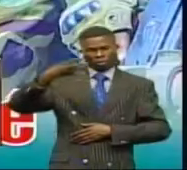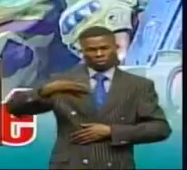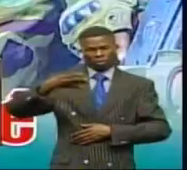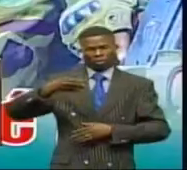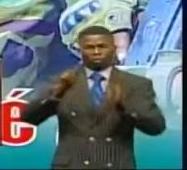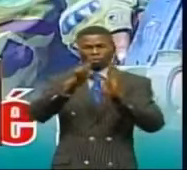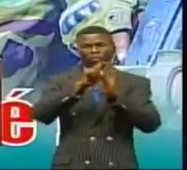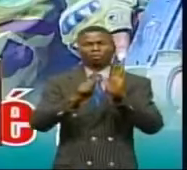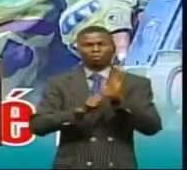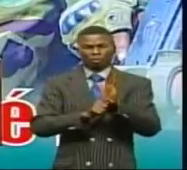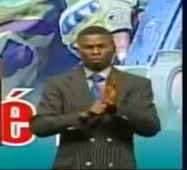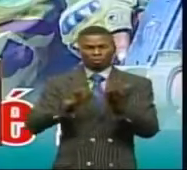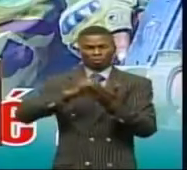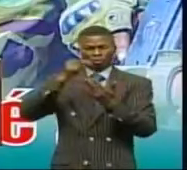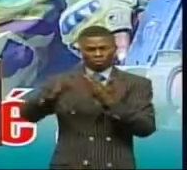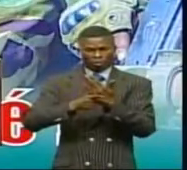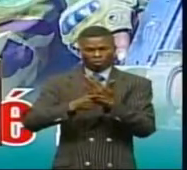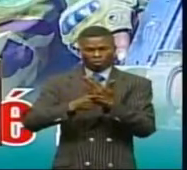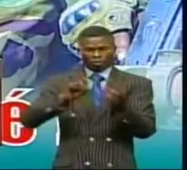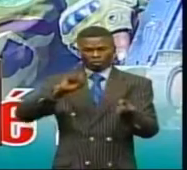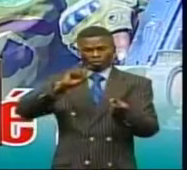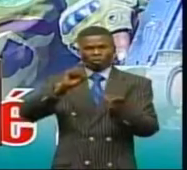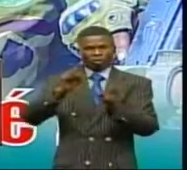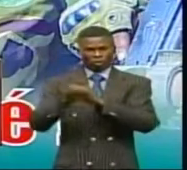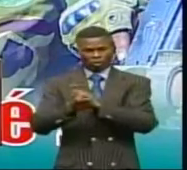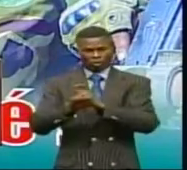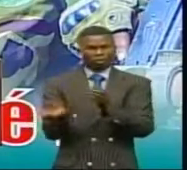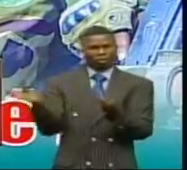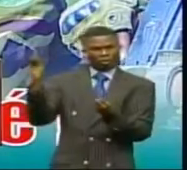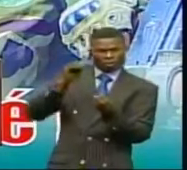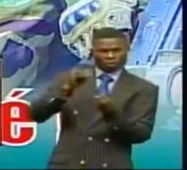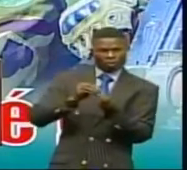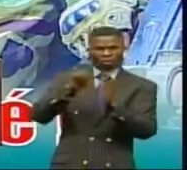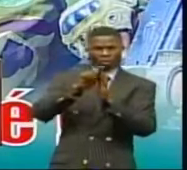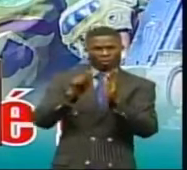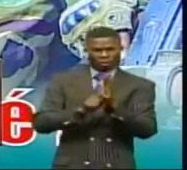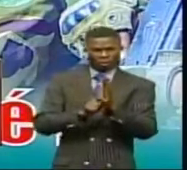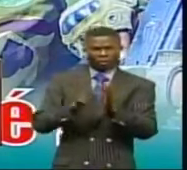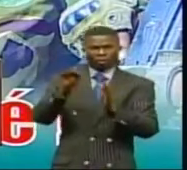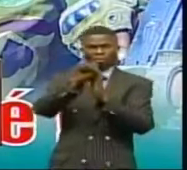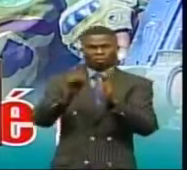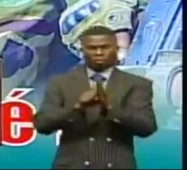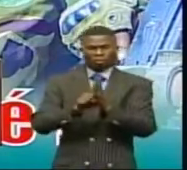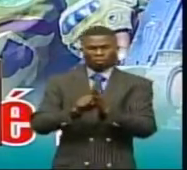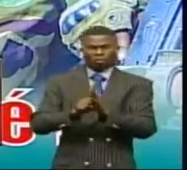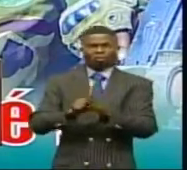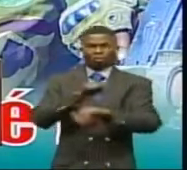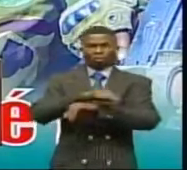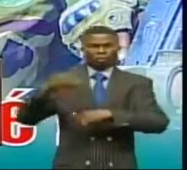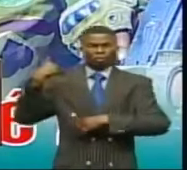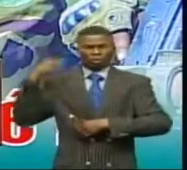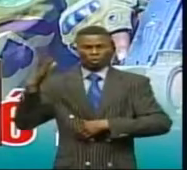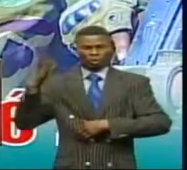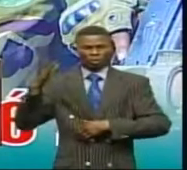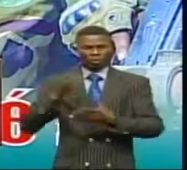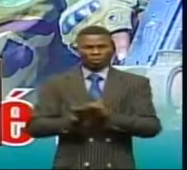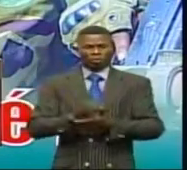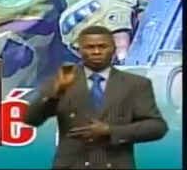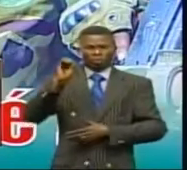texte, projet de décret modifiant et complétant les décrets fixant les statuts d'un établissement public dénommé